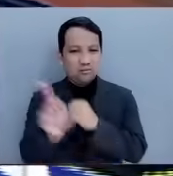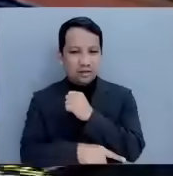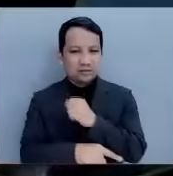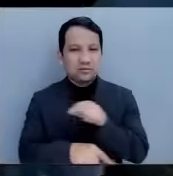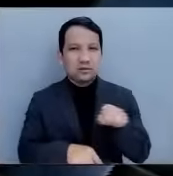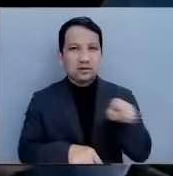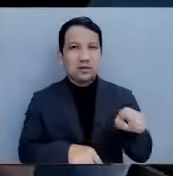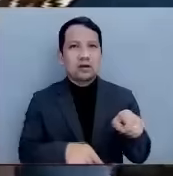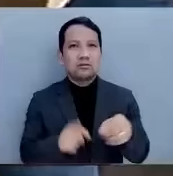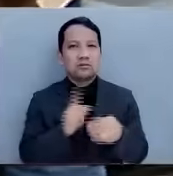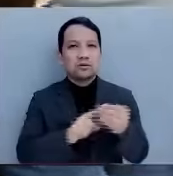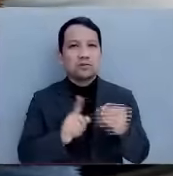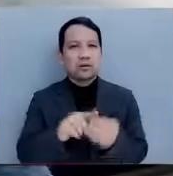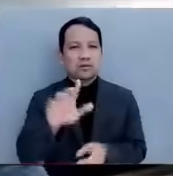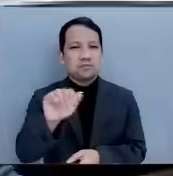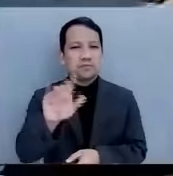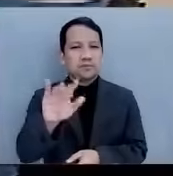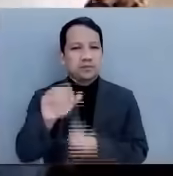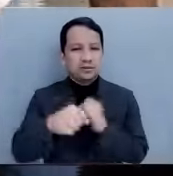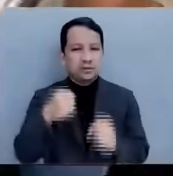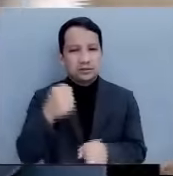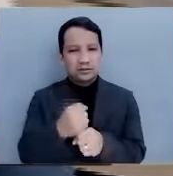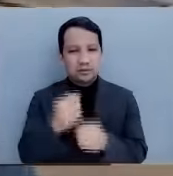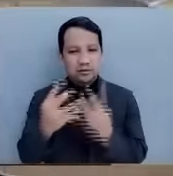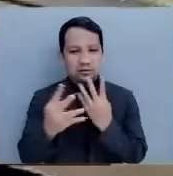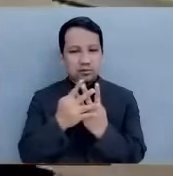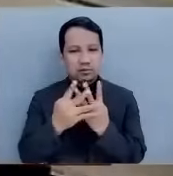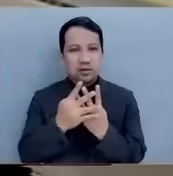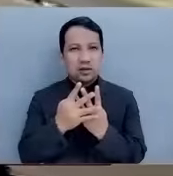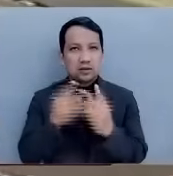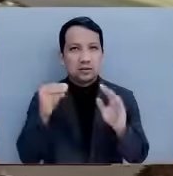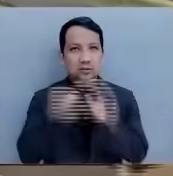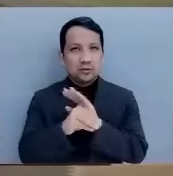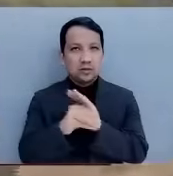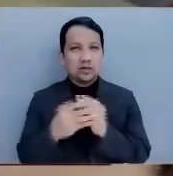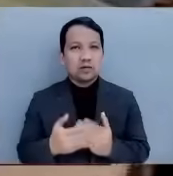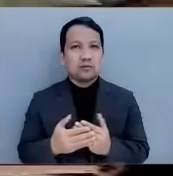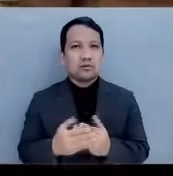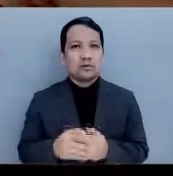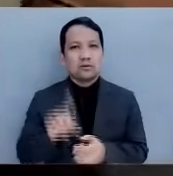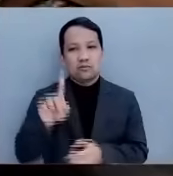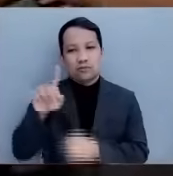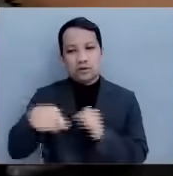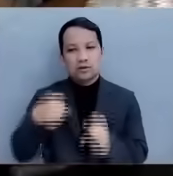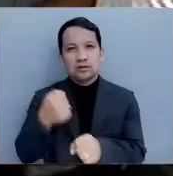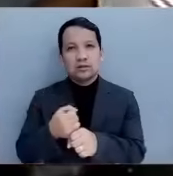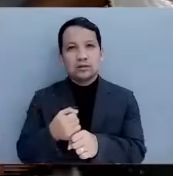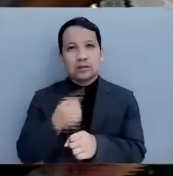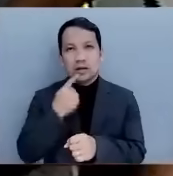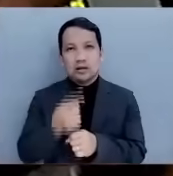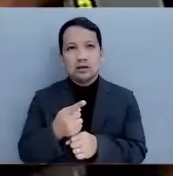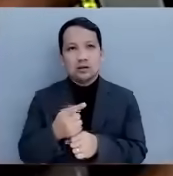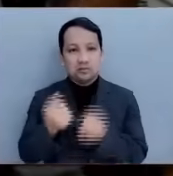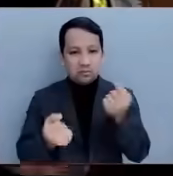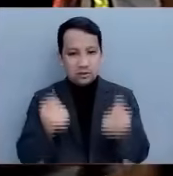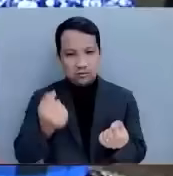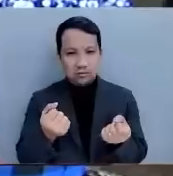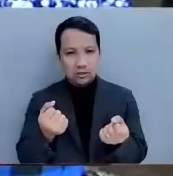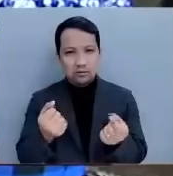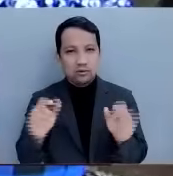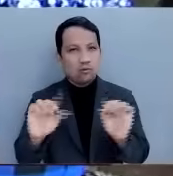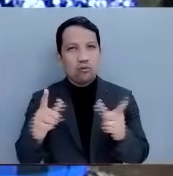sa kanya. 15 taong pagkakulong para sa kasong murder at 1 taon para naman sa pagmamaneho ng walang